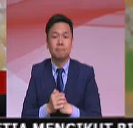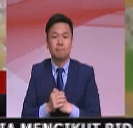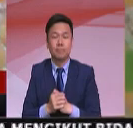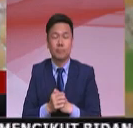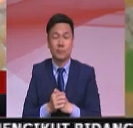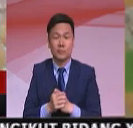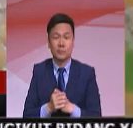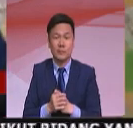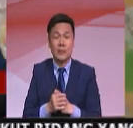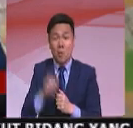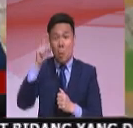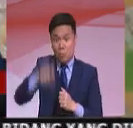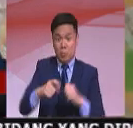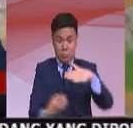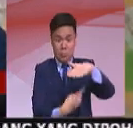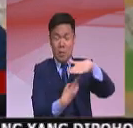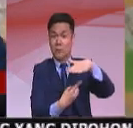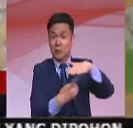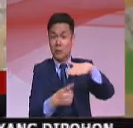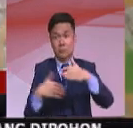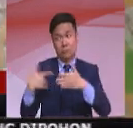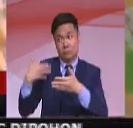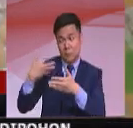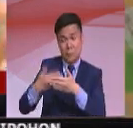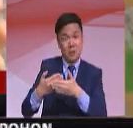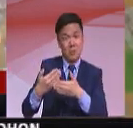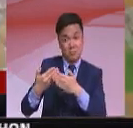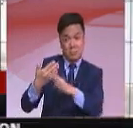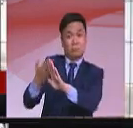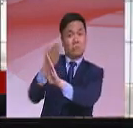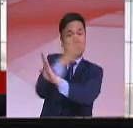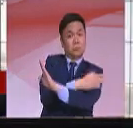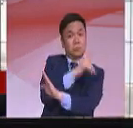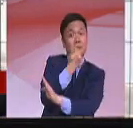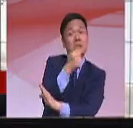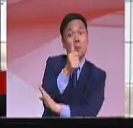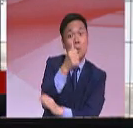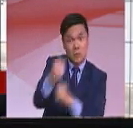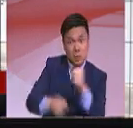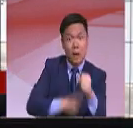kita perlukan dasar ini mungkin sejak 10 tahun yang dahulu.